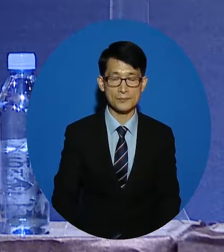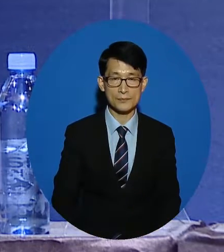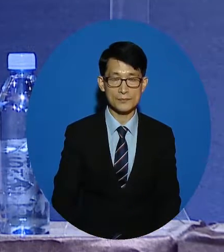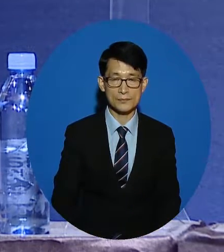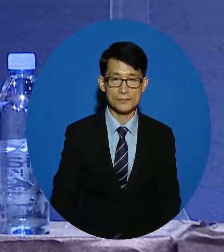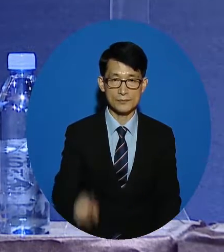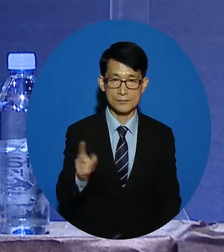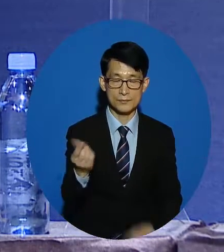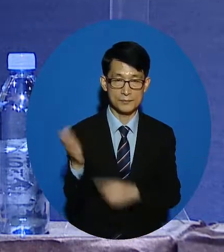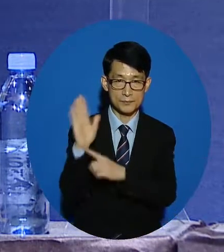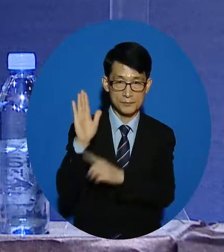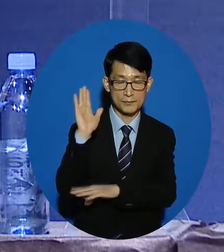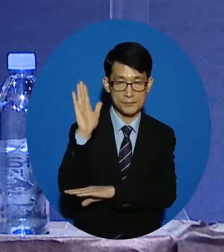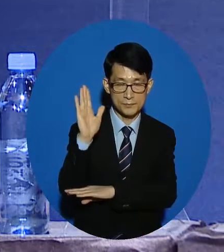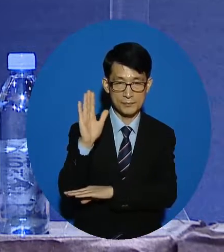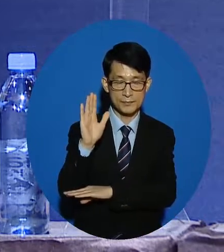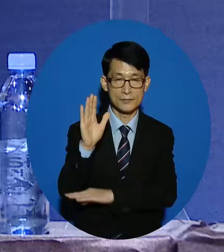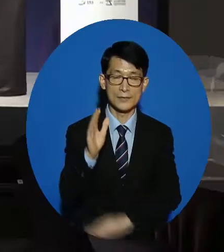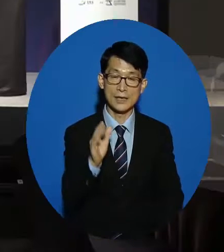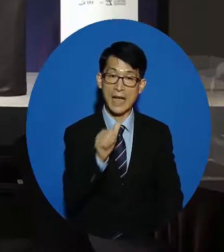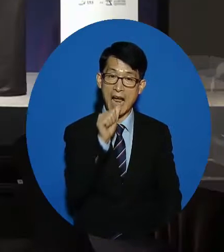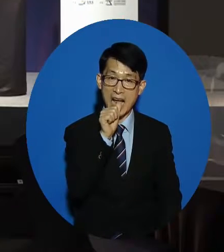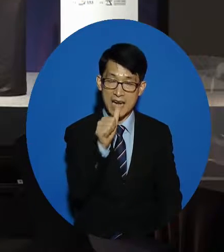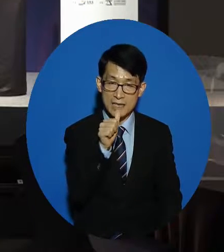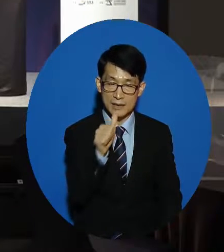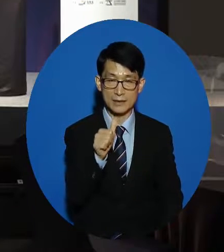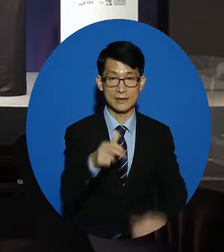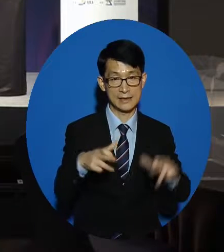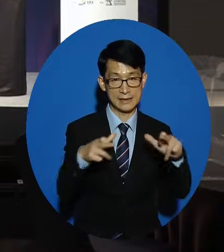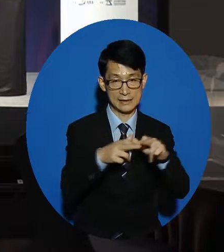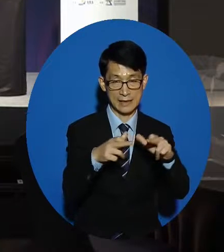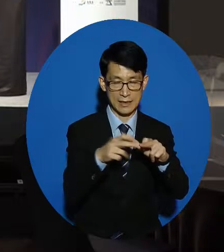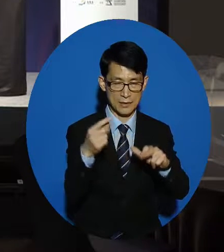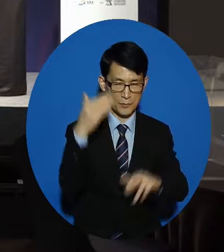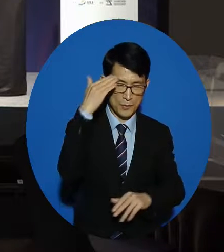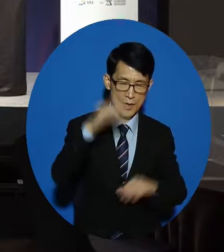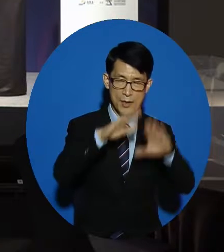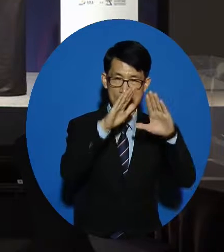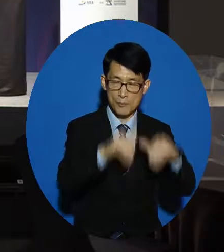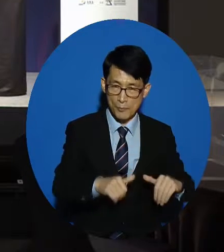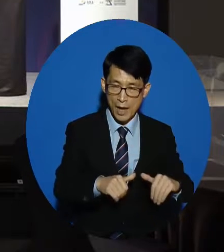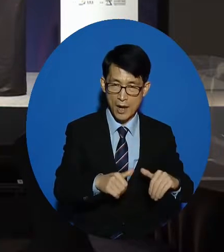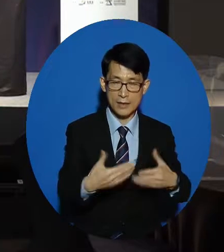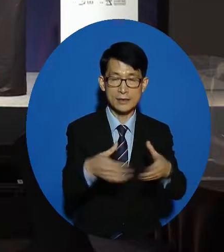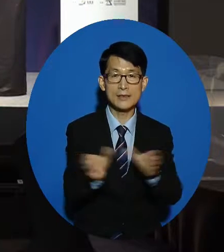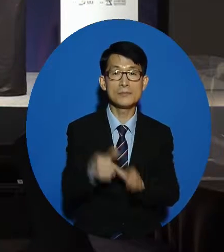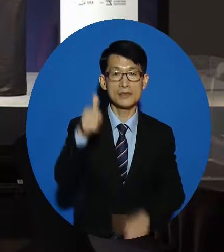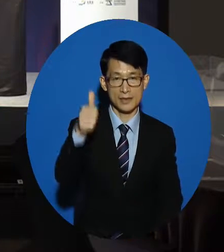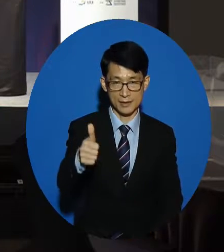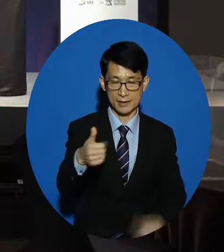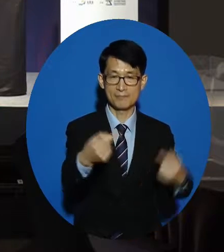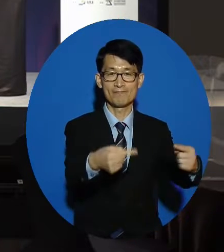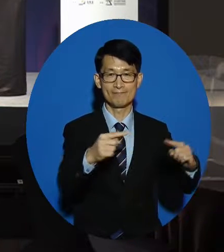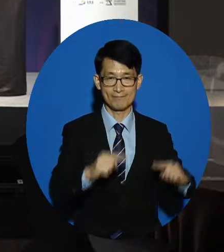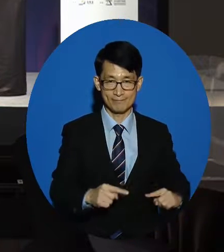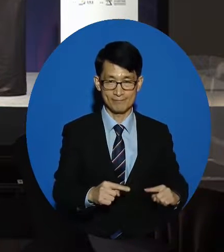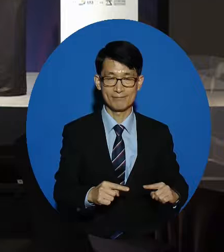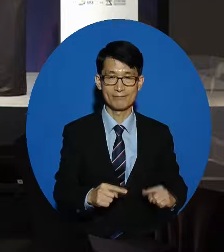먼저 발제를 해주실 김철환 장애의 벽을 허무는 사람들 기획팀 팀장님 참석하셨습니다.